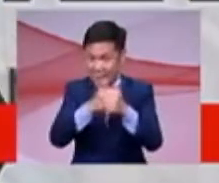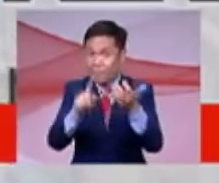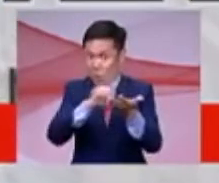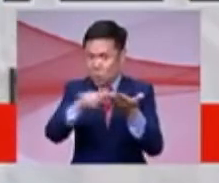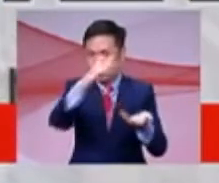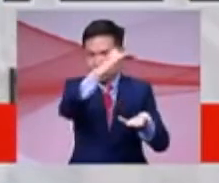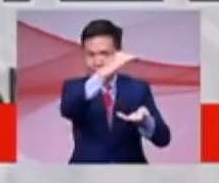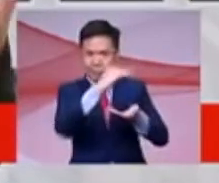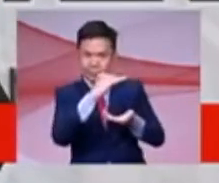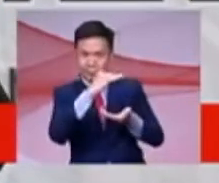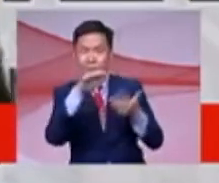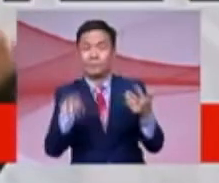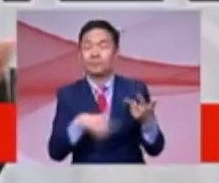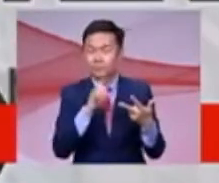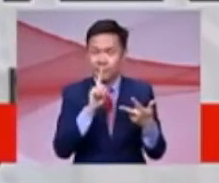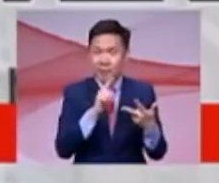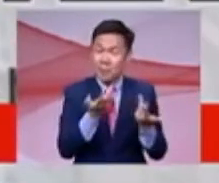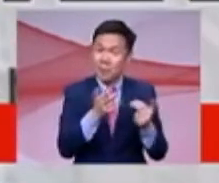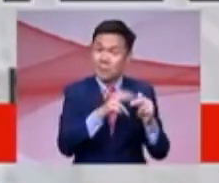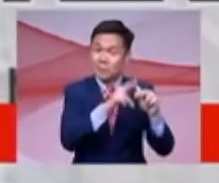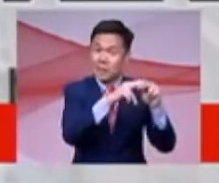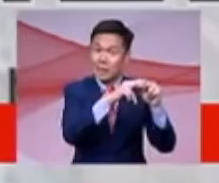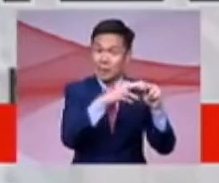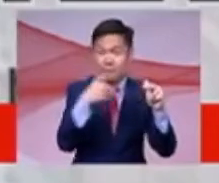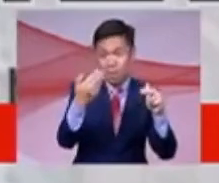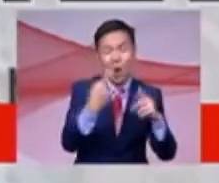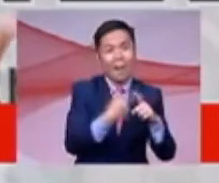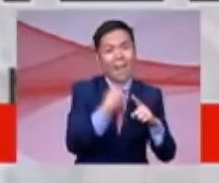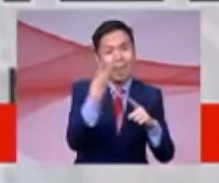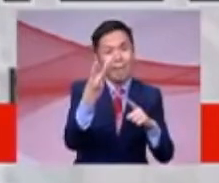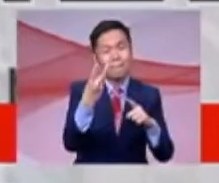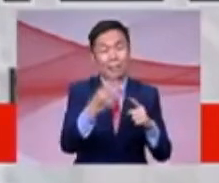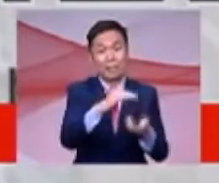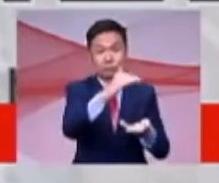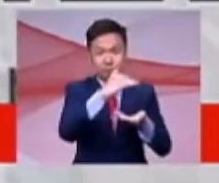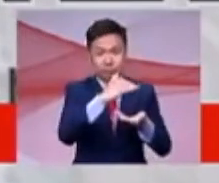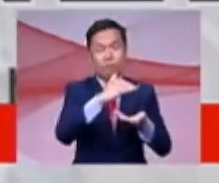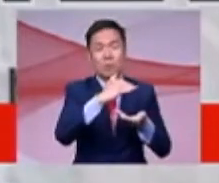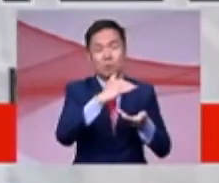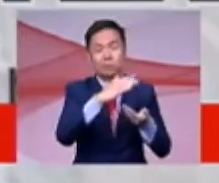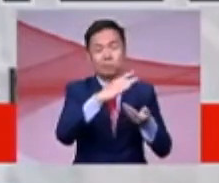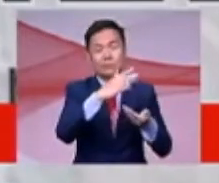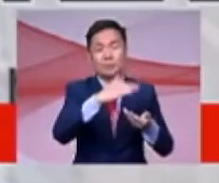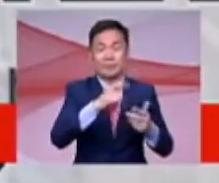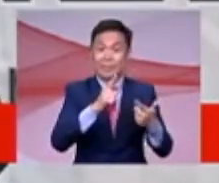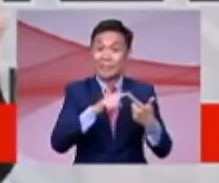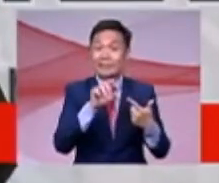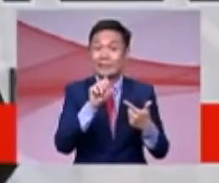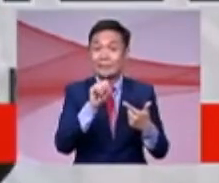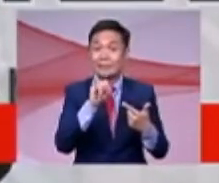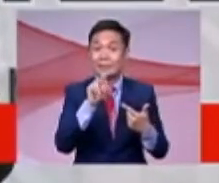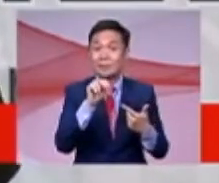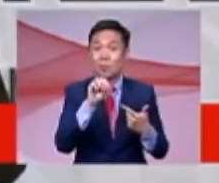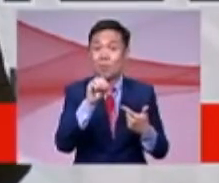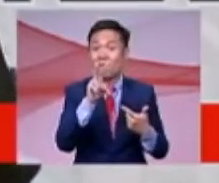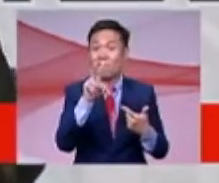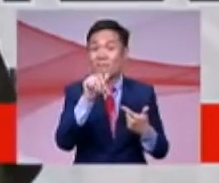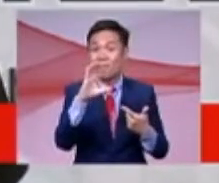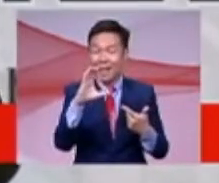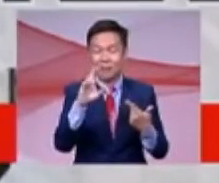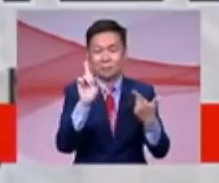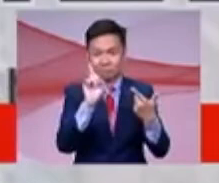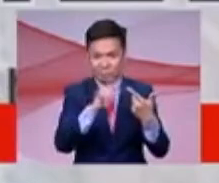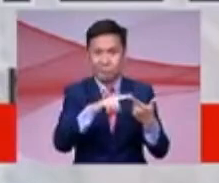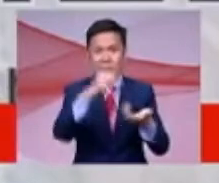hantar dan mungkin akan meningkat pada bulan 6. Dan juga Sinovac, kita telah